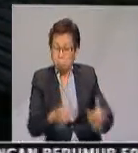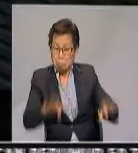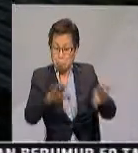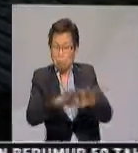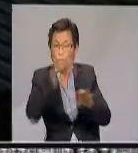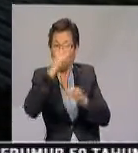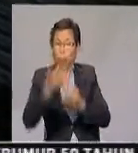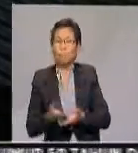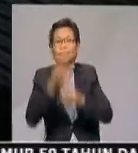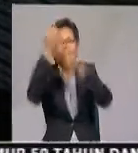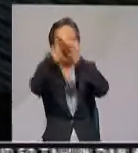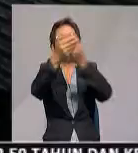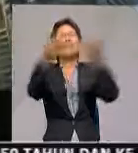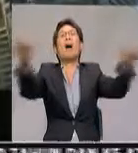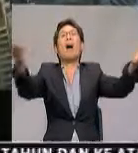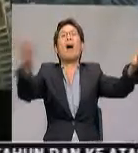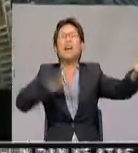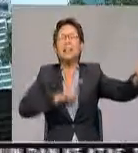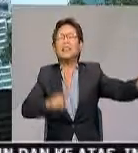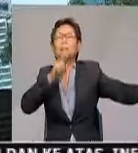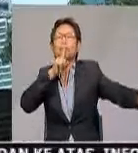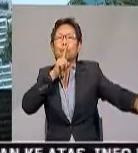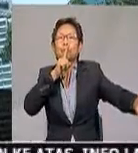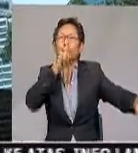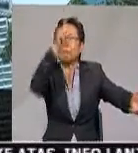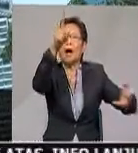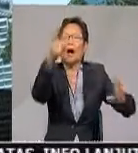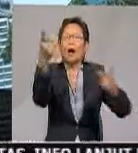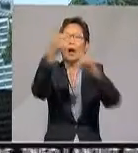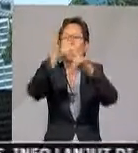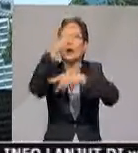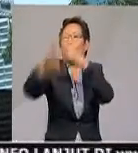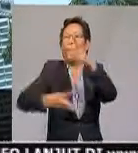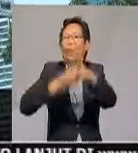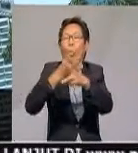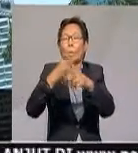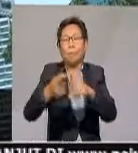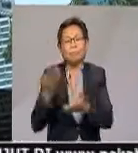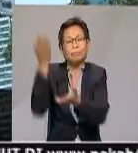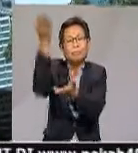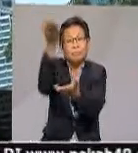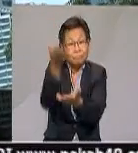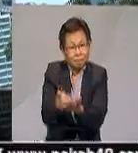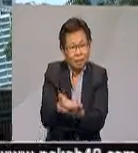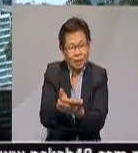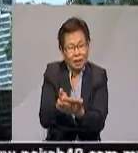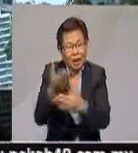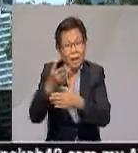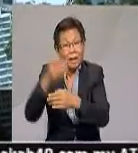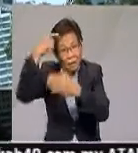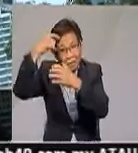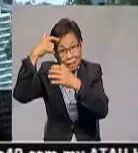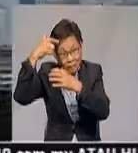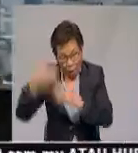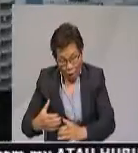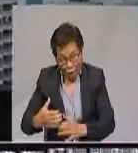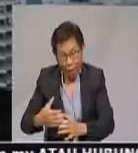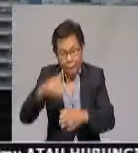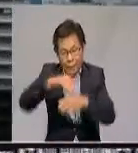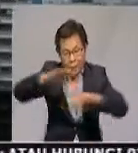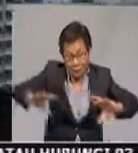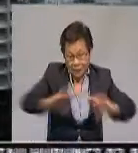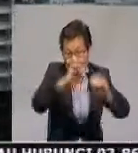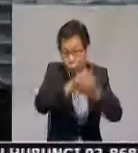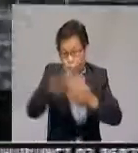untuk membawa mesej Islam sebenar kepada dunia. Bagaimanapun, resolusi yang bakal dihasilkan pada Sidang Kemuncak itu